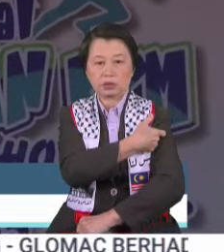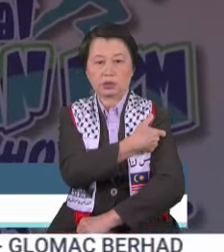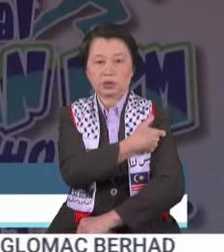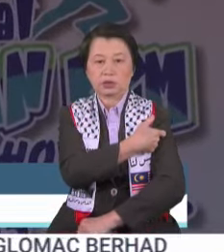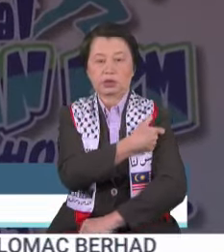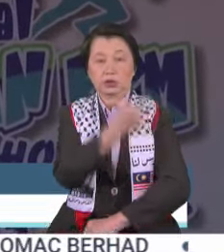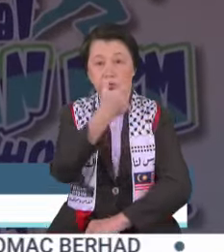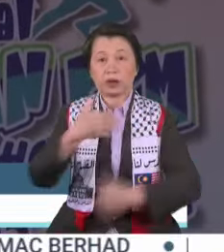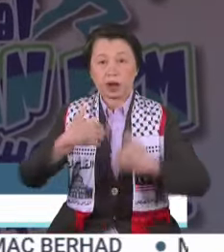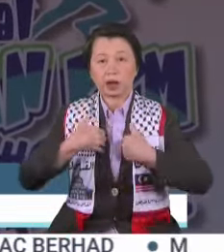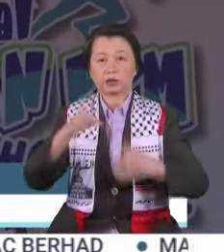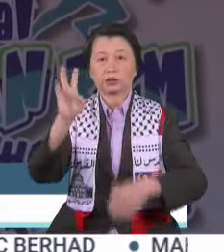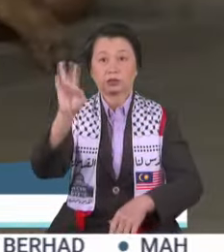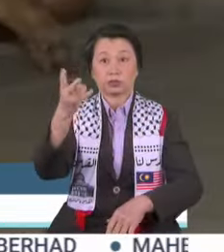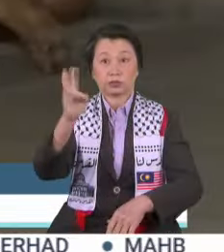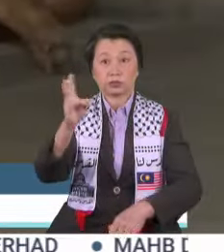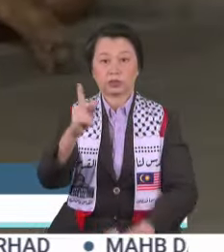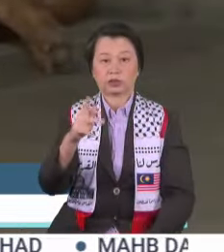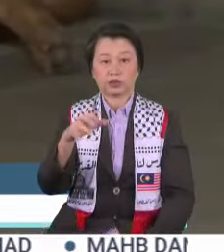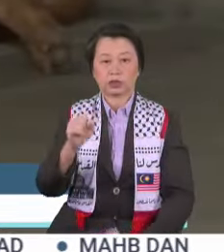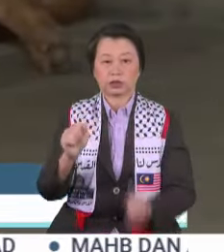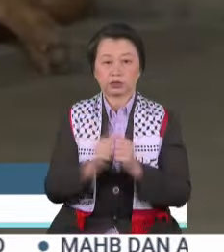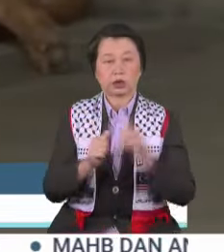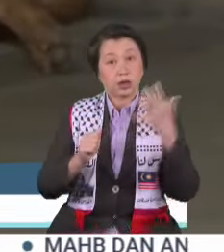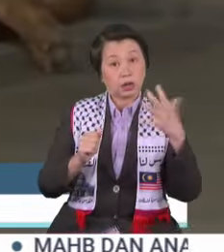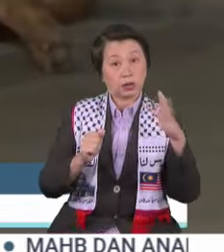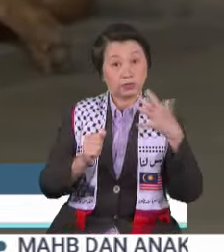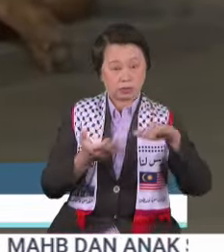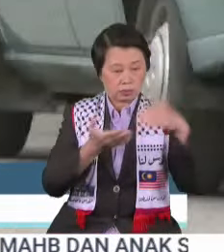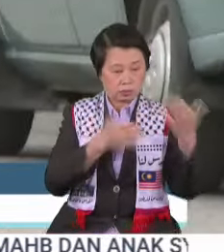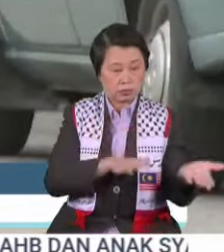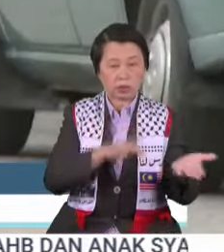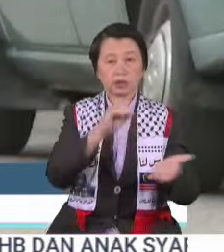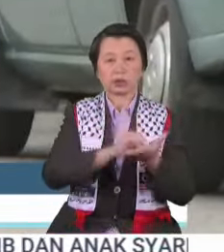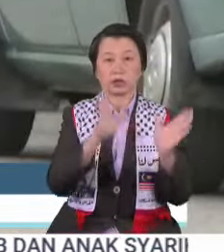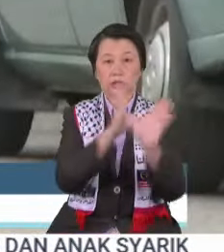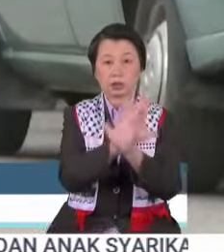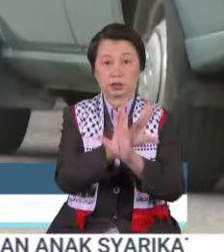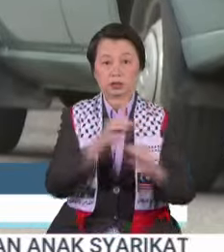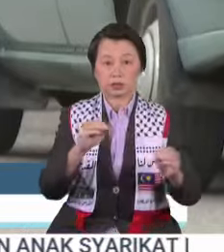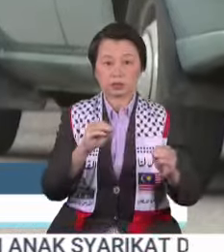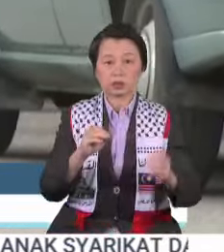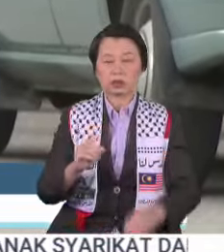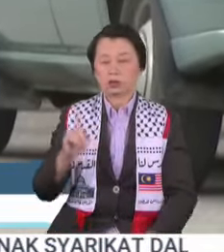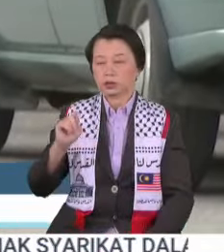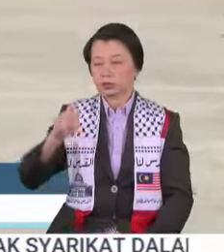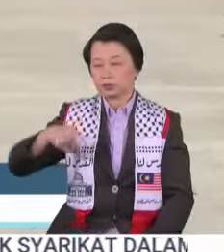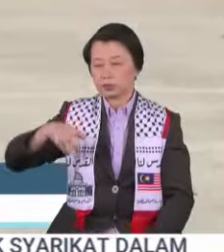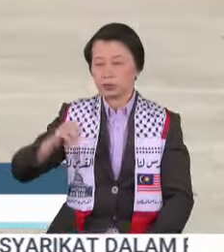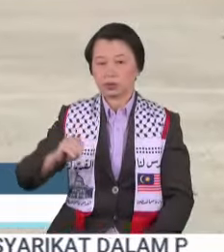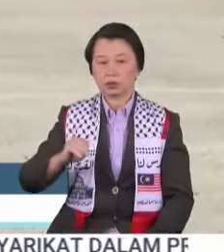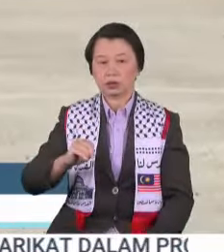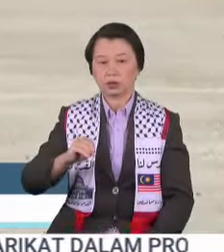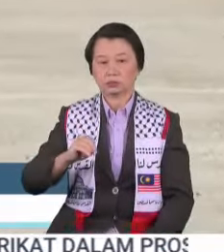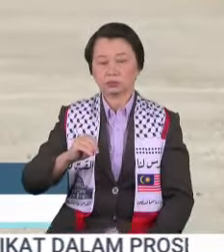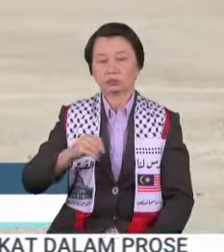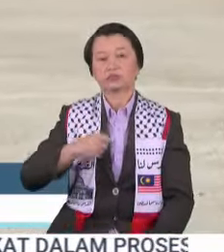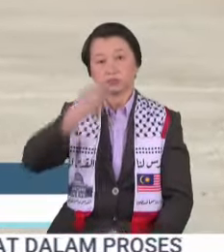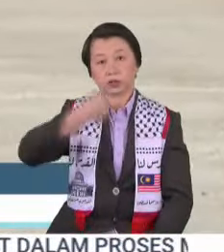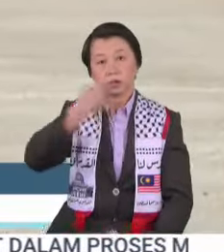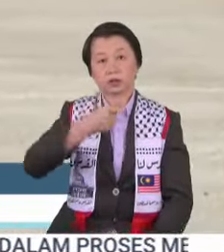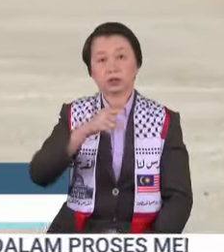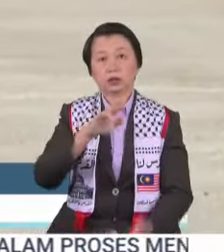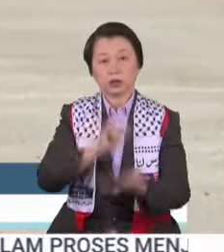Ia susulan terdapat 17 kes dengan 15 kematian direkodkan di Sarawak tahun ini. Timbalan Menterinya, Datuk Lukan Isman Awang Saoni